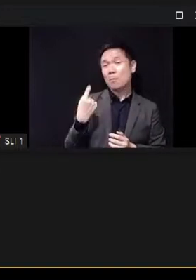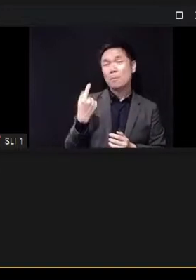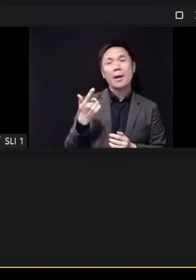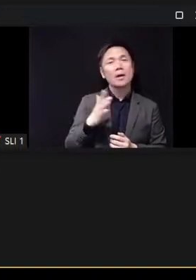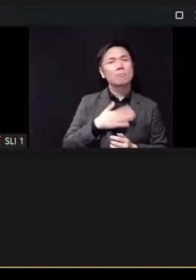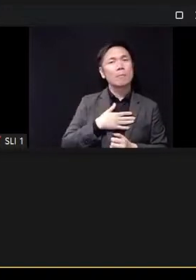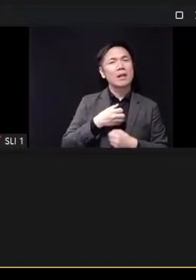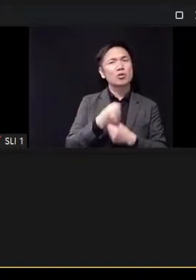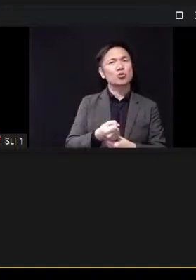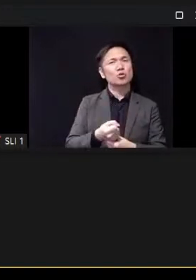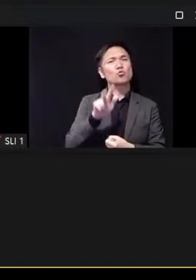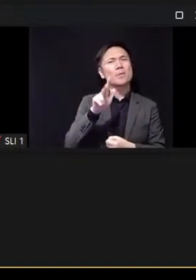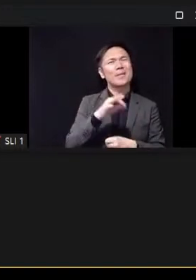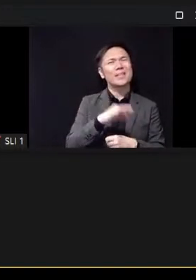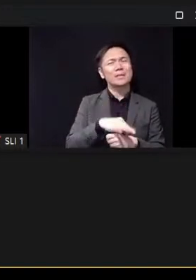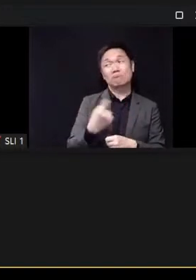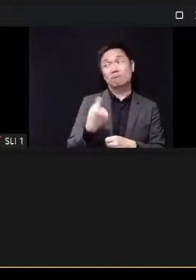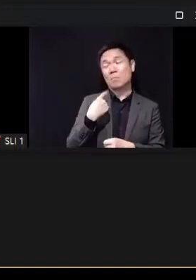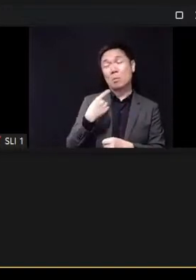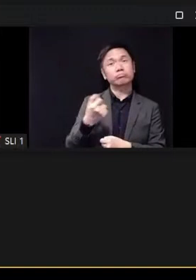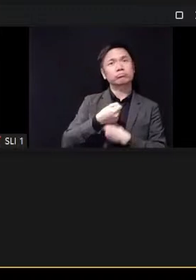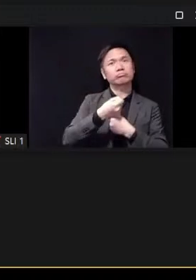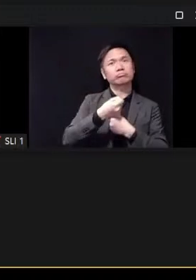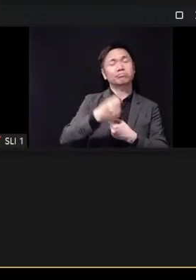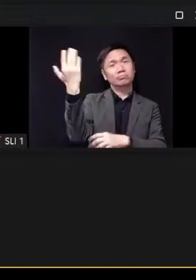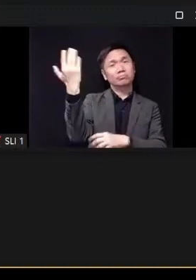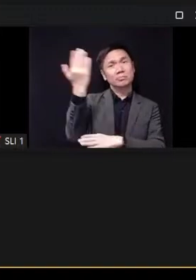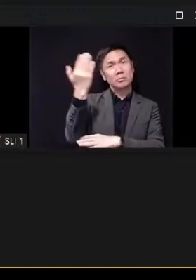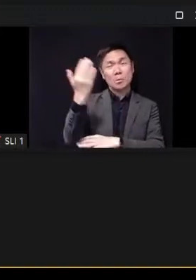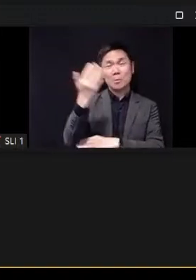оно, по сути, компромиссное.